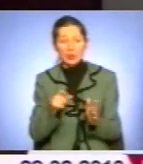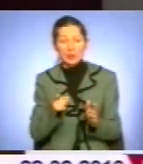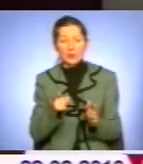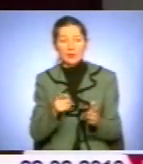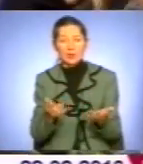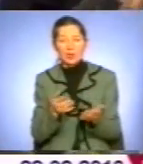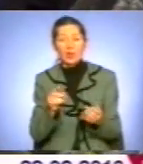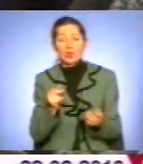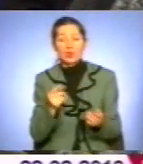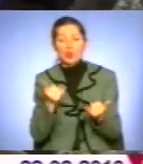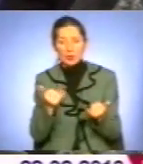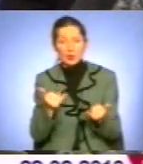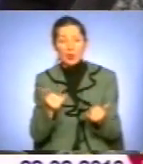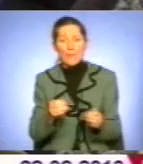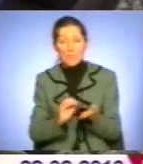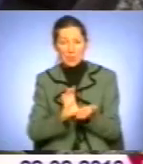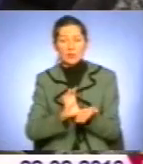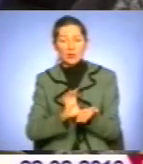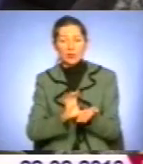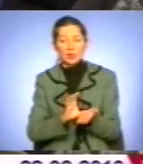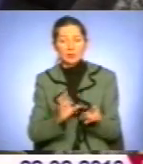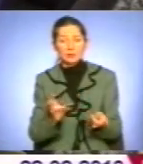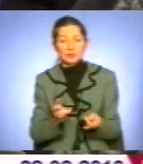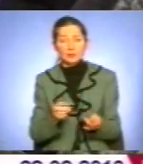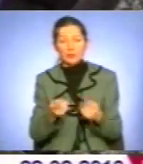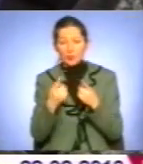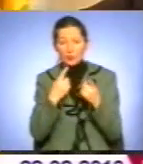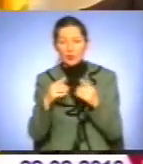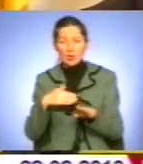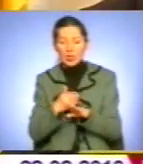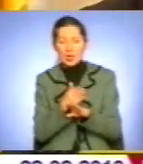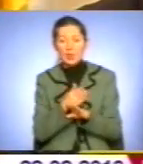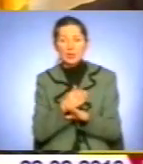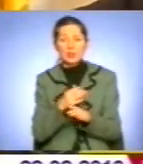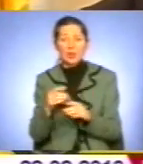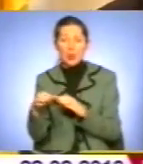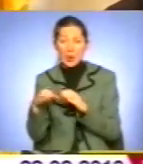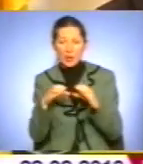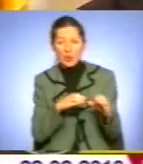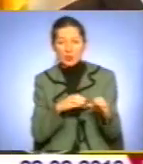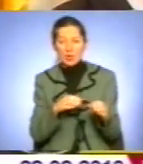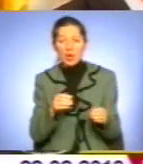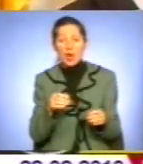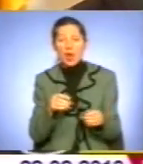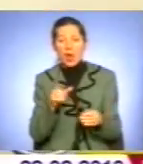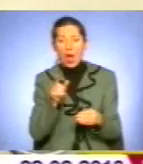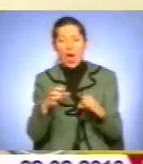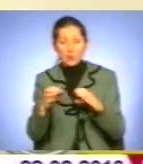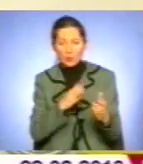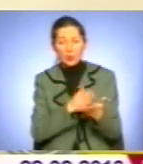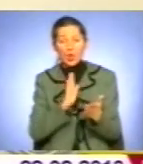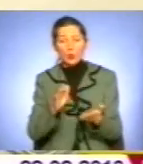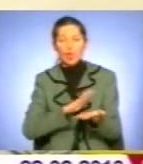зараз його підвищувати? Обговорили на слуханні якість перевезень. Тернополяни переконані, автобуси мають бути чистими, а водії – охайними